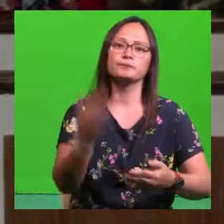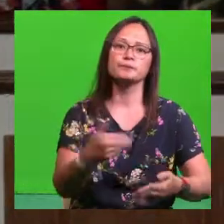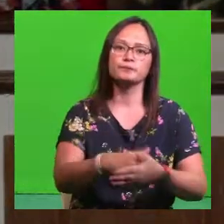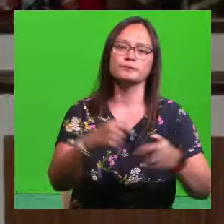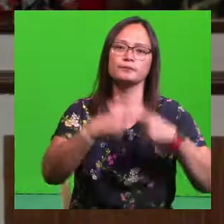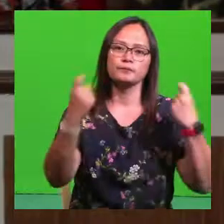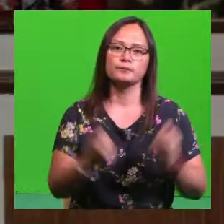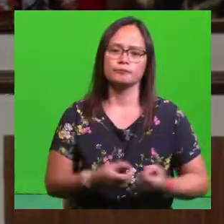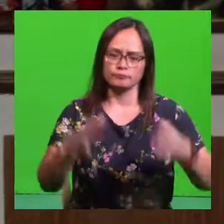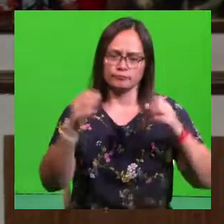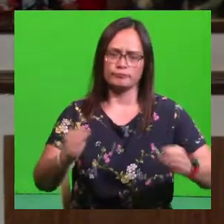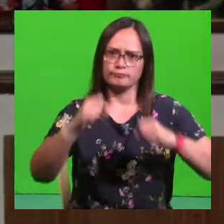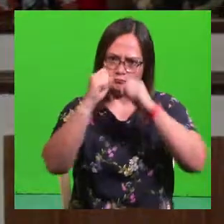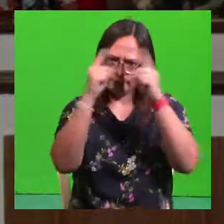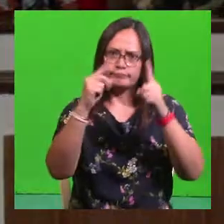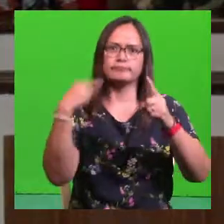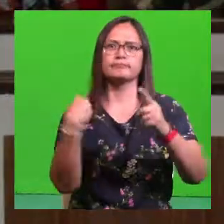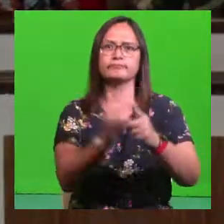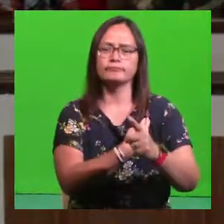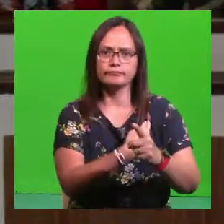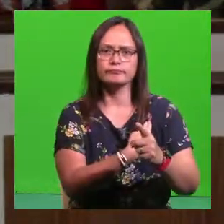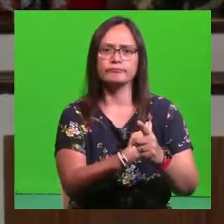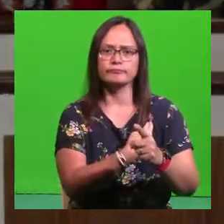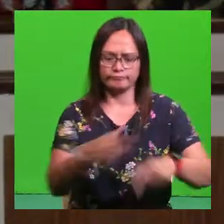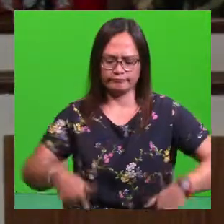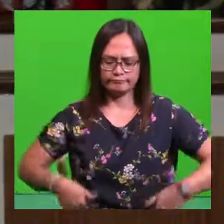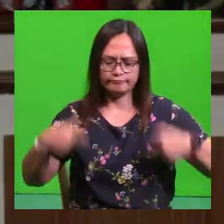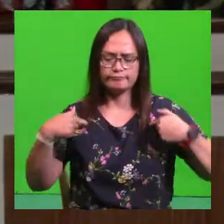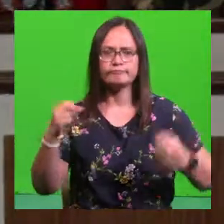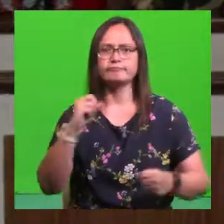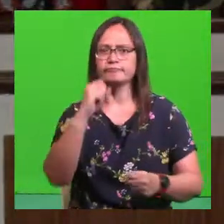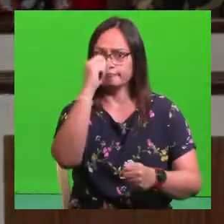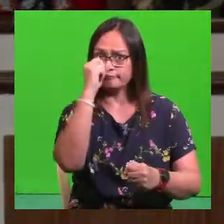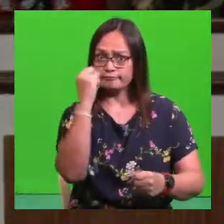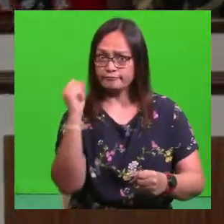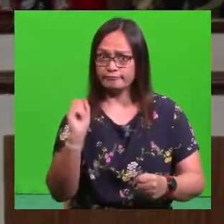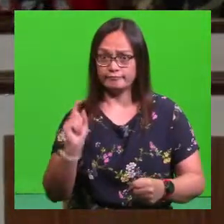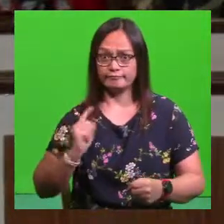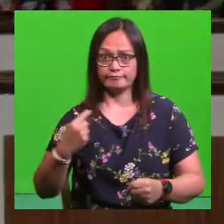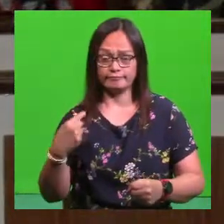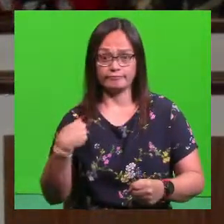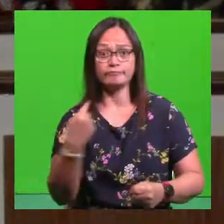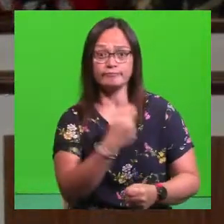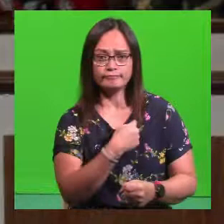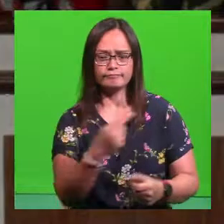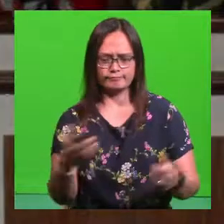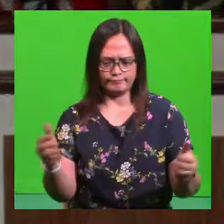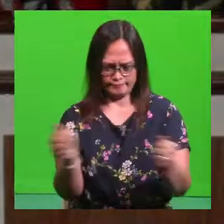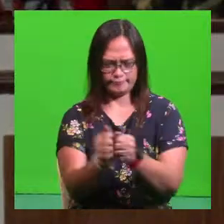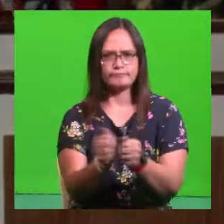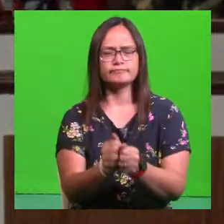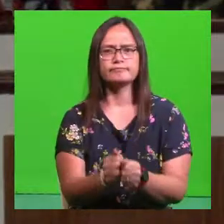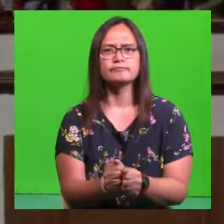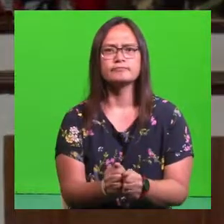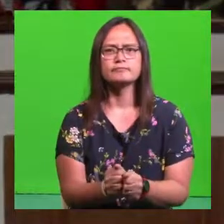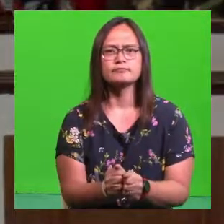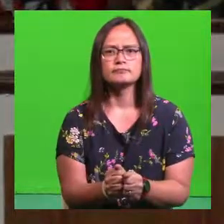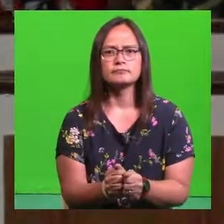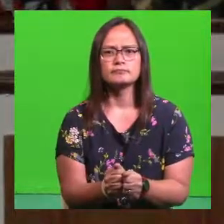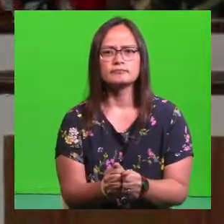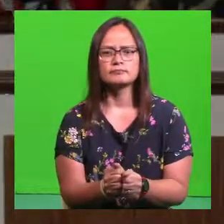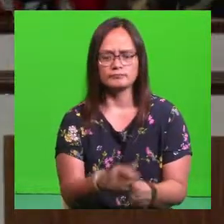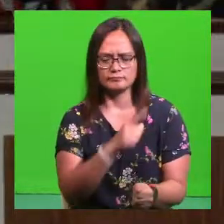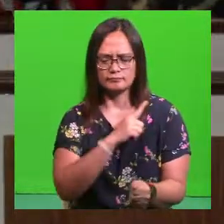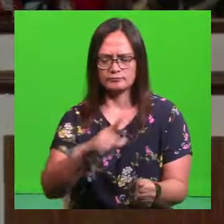us together. Nang bumangon ng Panginoon mula sa mga patay, ay para sa